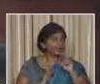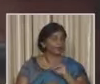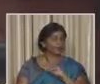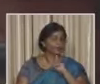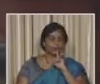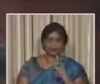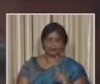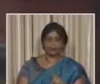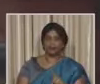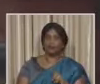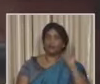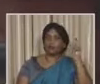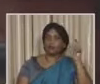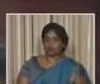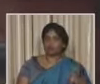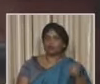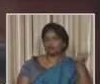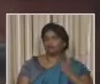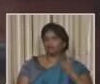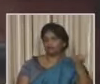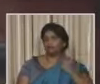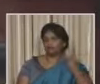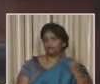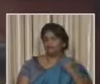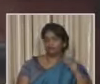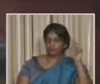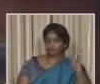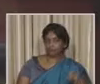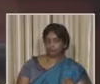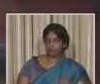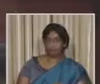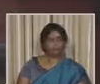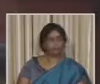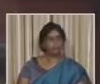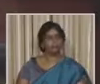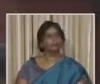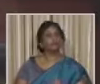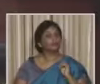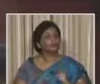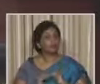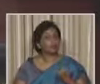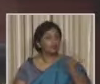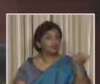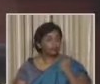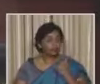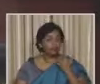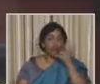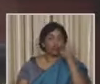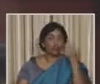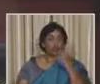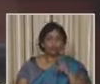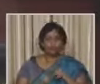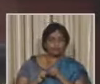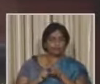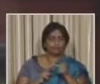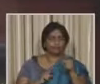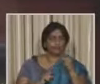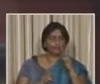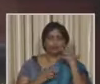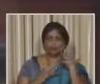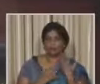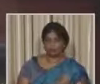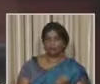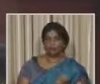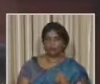சோனிக் என்பவர் எங்களுடன் பேசுகின்றார் என தகவல் வெளிவருகிறது. அதன் போது பேசிய தொலைபேசி இலக்கங்களை ஊடுருவி பார்க்கும்